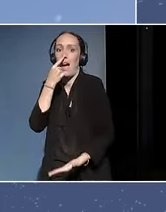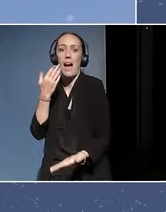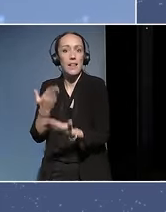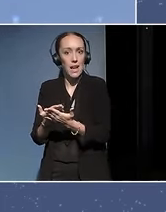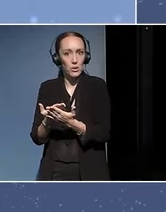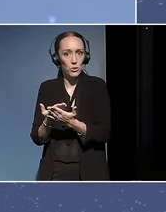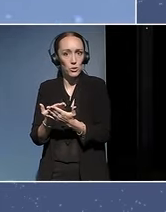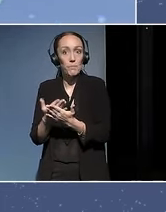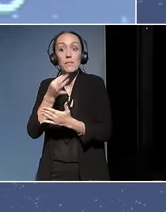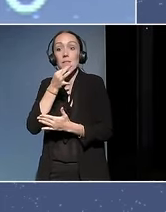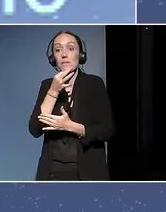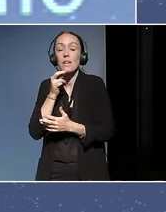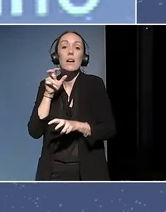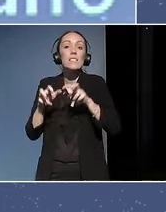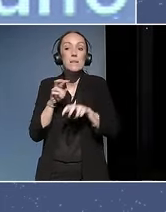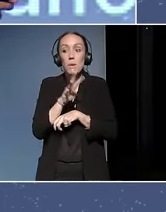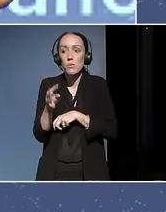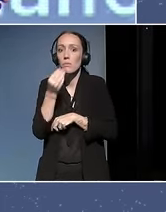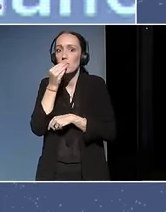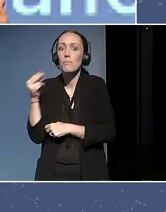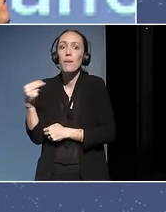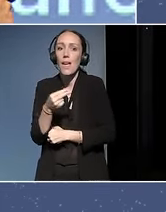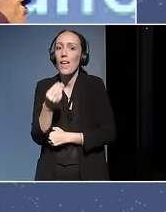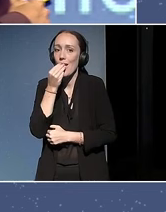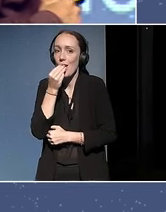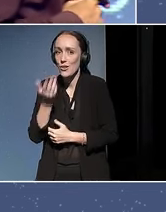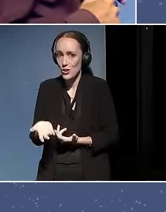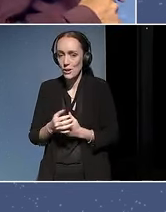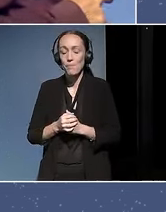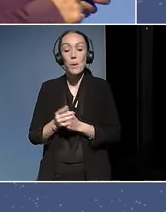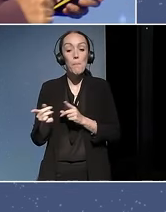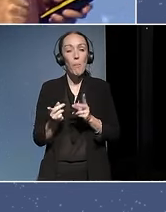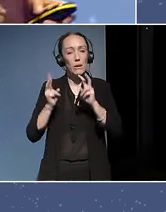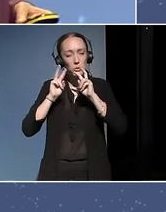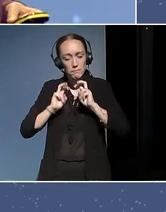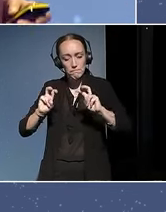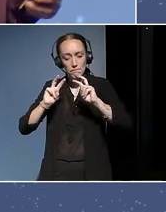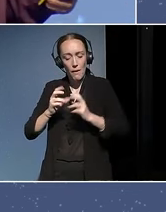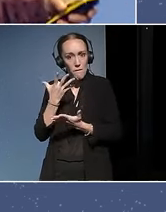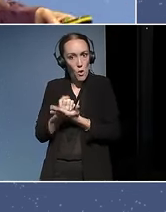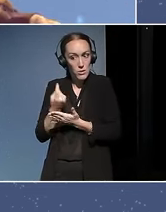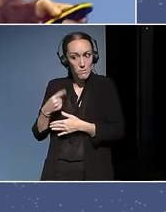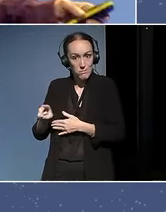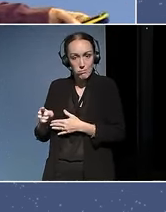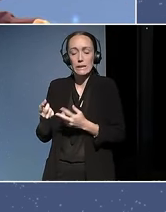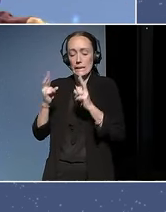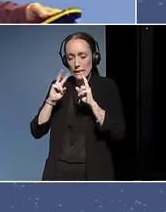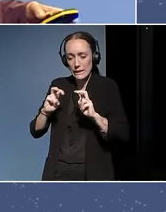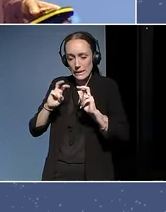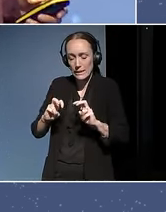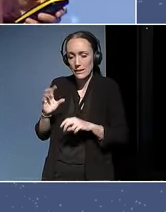è emerso sempre di più man mano che studiavamo questo fossile e facendo i confronti appunto